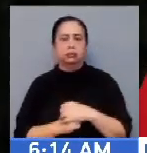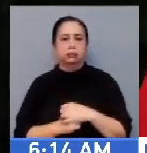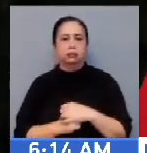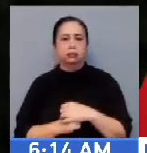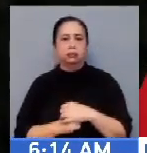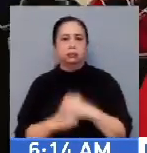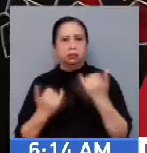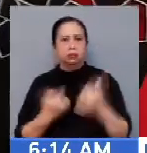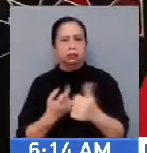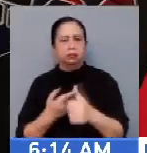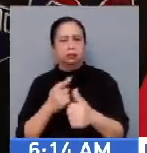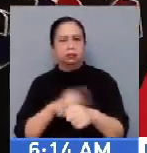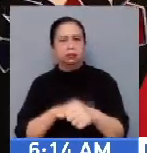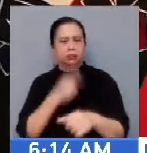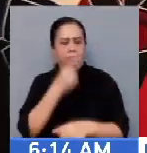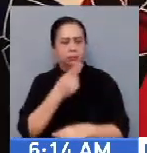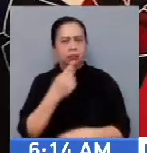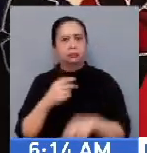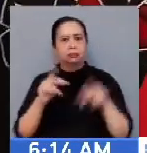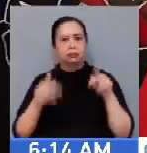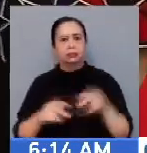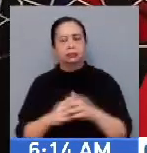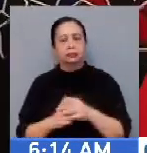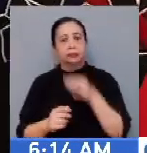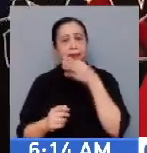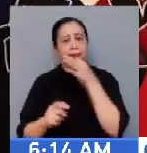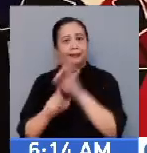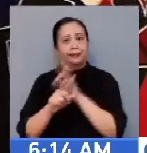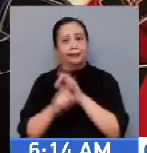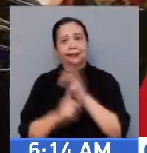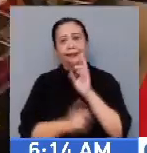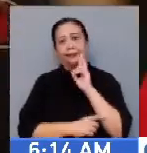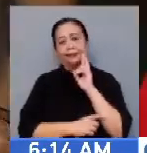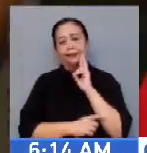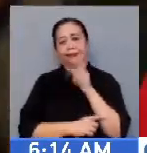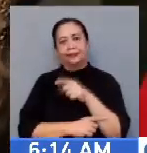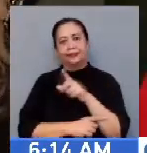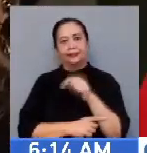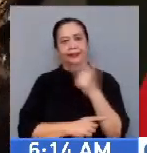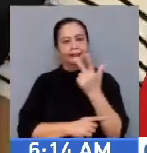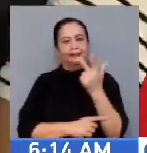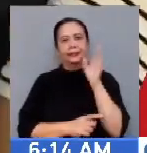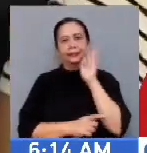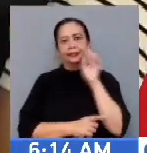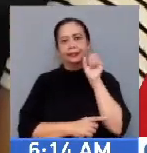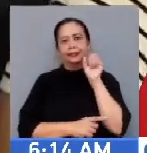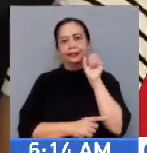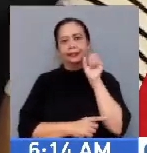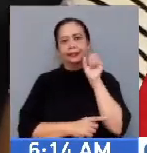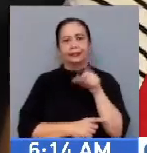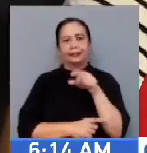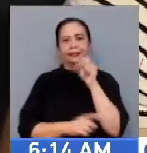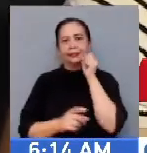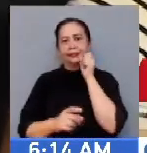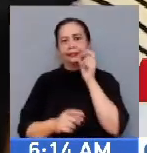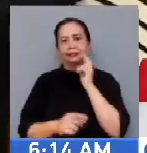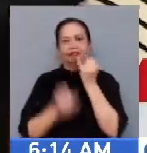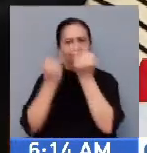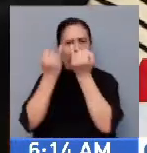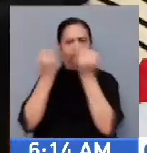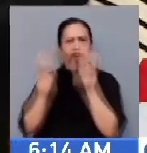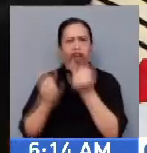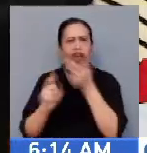sa personal. Paborito naman daw ni Rosemary Sigarino at ng tatlo niyang kapatid, si Susan Roses. Idol po namin siya.